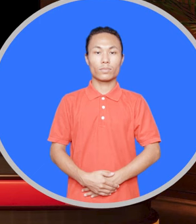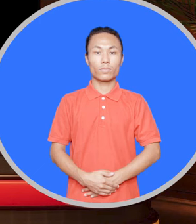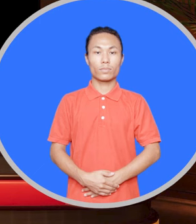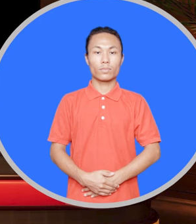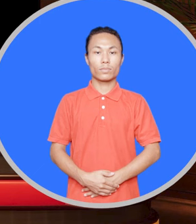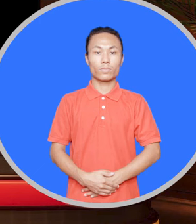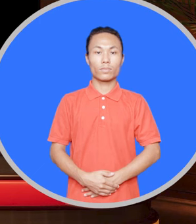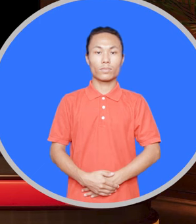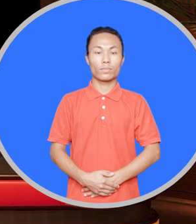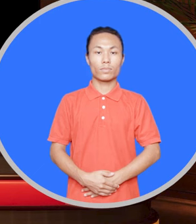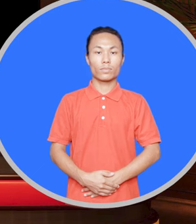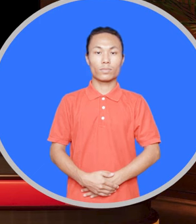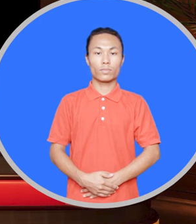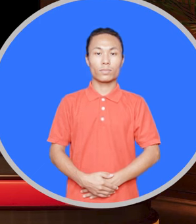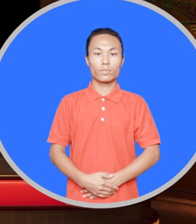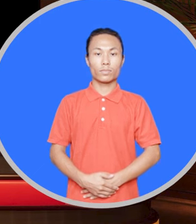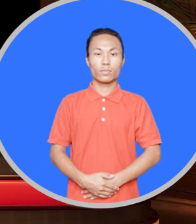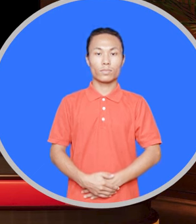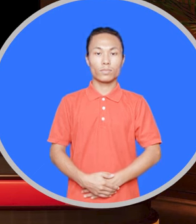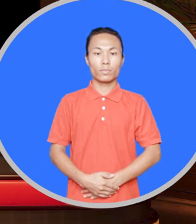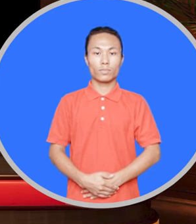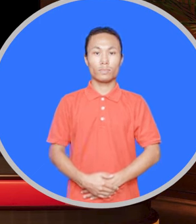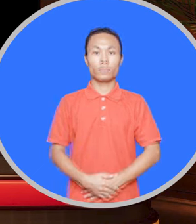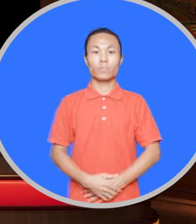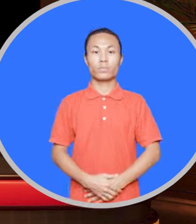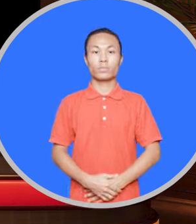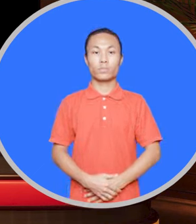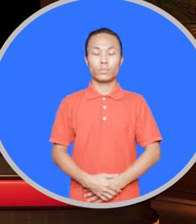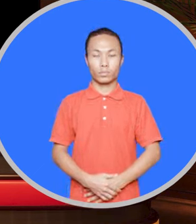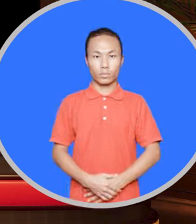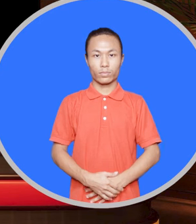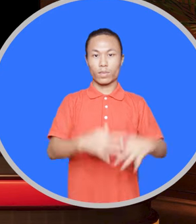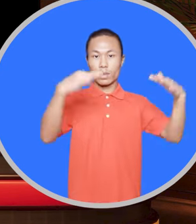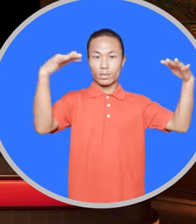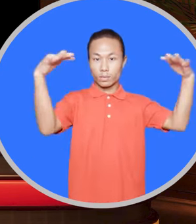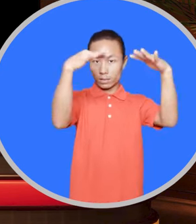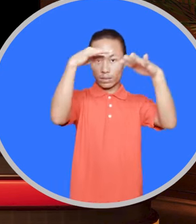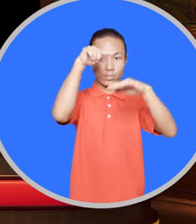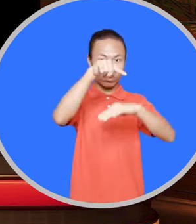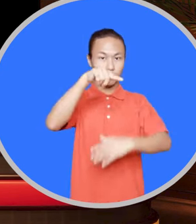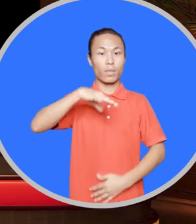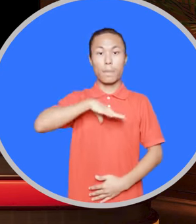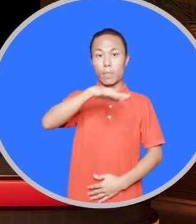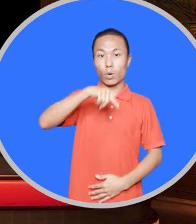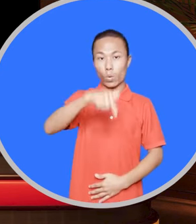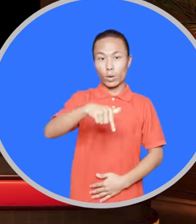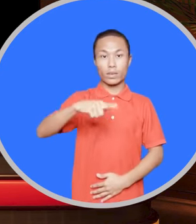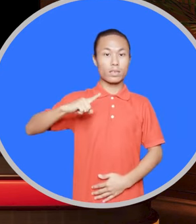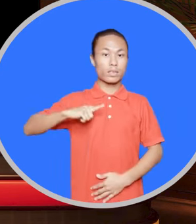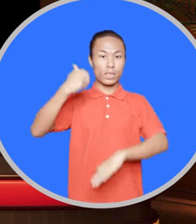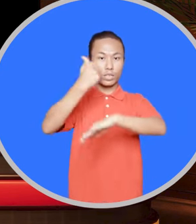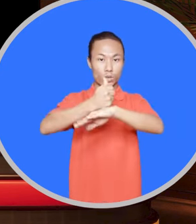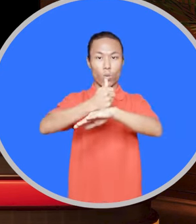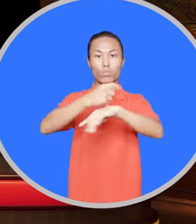ဆဲဖြစ်ပြီးစစ်စင်ရေးရည်မှန်းချက်တွေအောင်မြင်ခဲ့တယ်လို့ဖော်ပြထားပါတယ်။အဲ့ဒီတိုက်ခိုက်မှုကိုပြည်သူ့ကာကွယ်ရေးတပ်မတော် PDF အမှတ်7